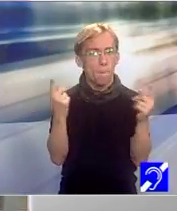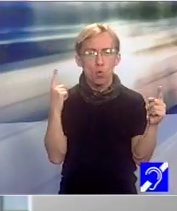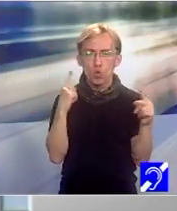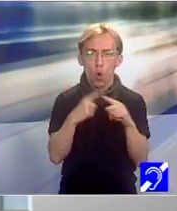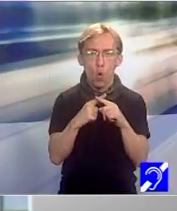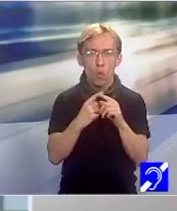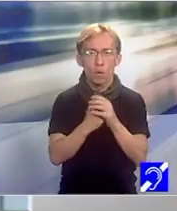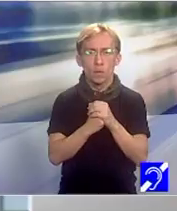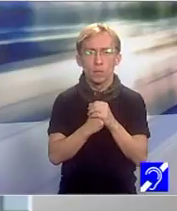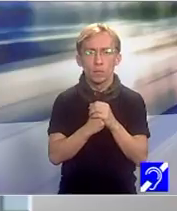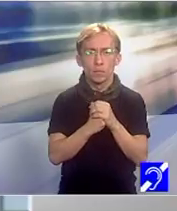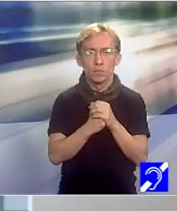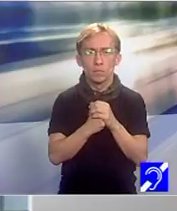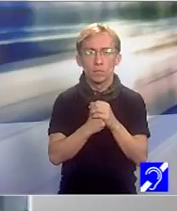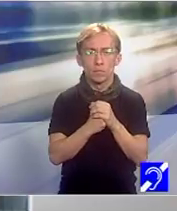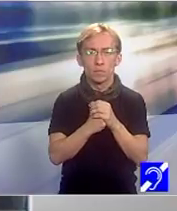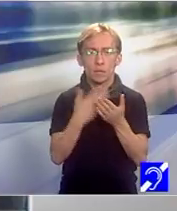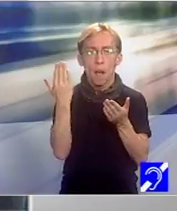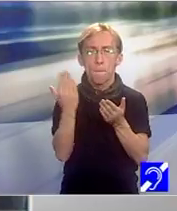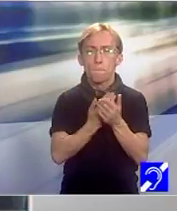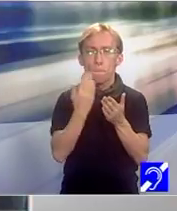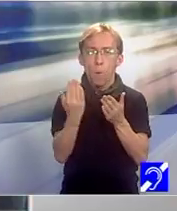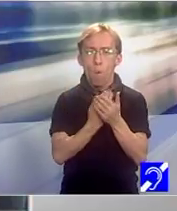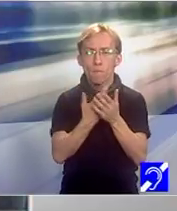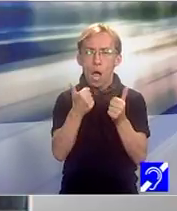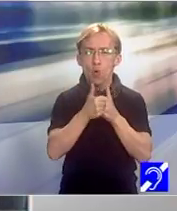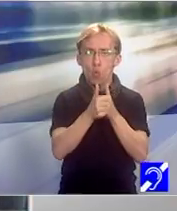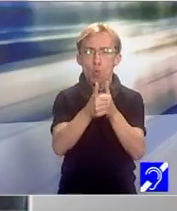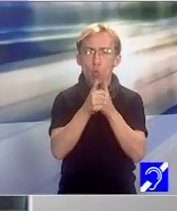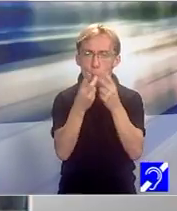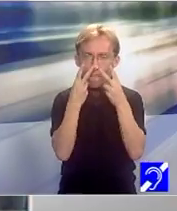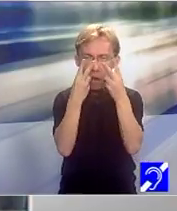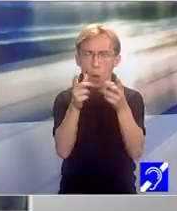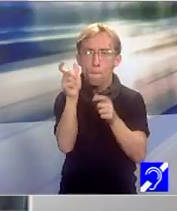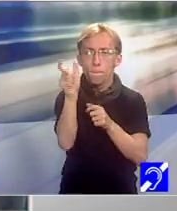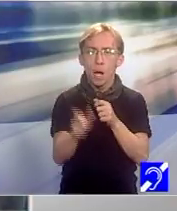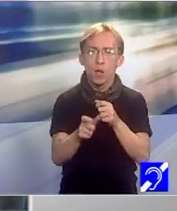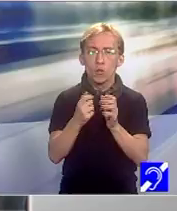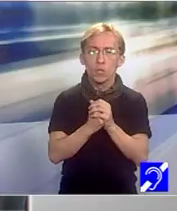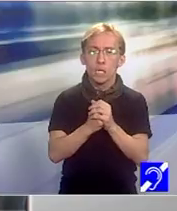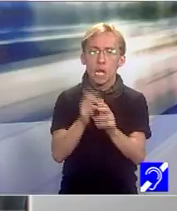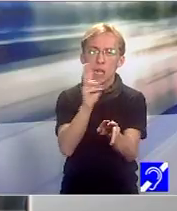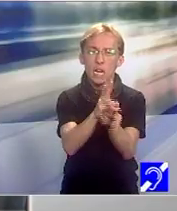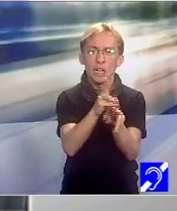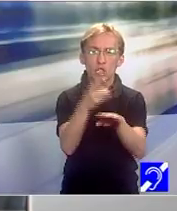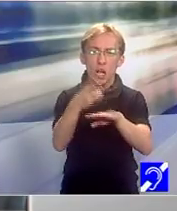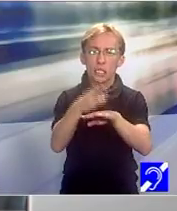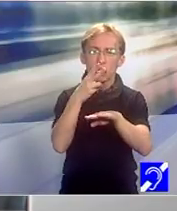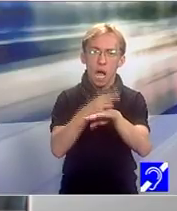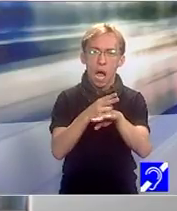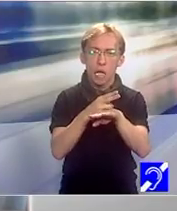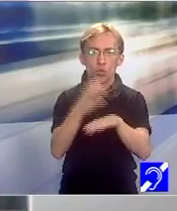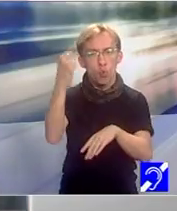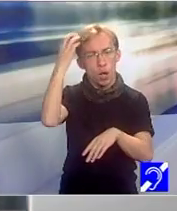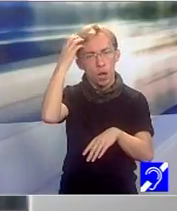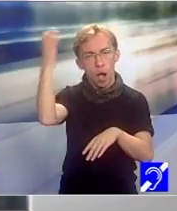zid ușor de trecut ne desparte. Povestea urmărește evoluția personajului de la copil lăsat în grija statului la adult capabil să se